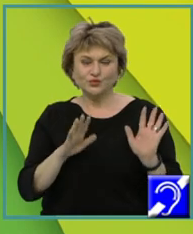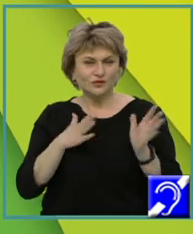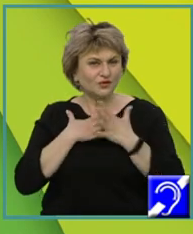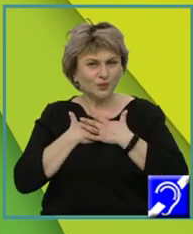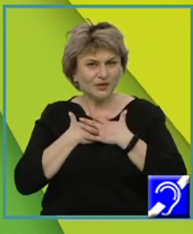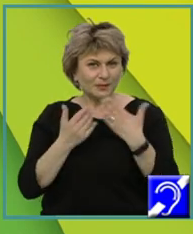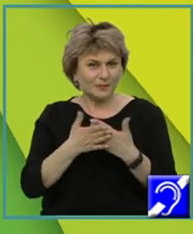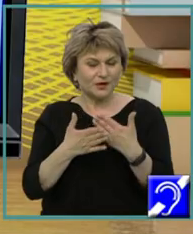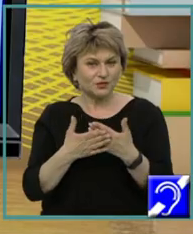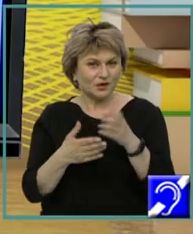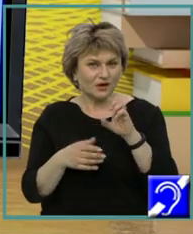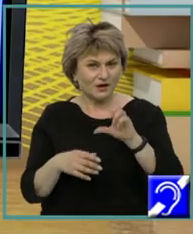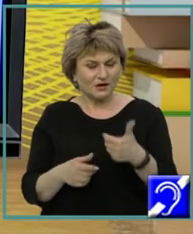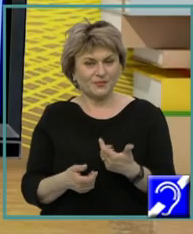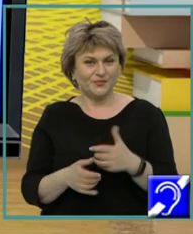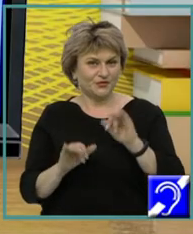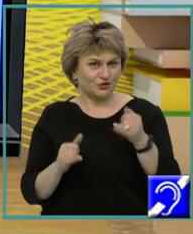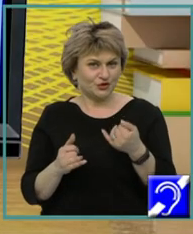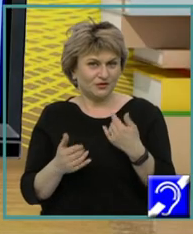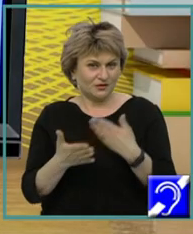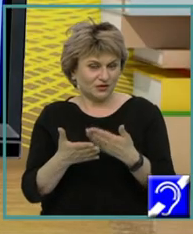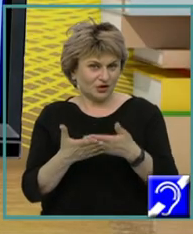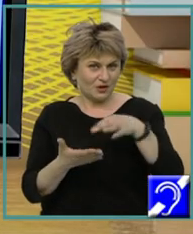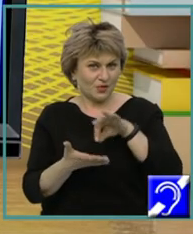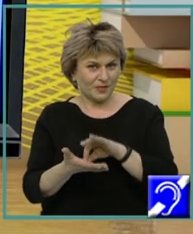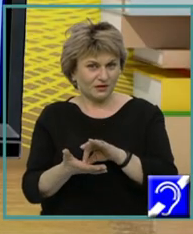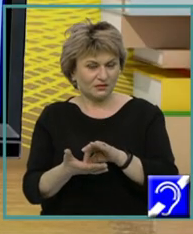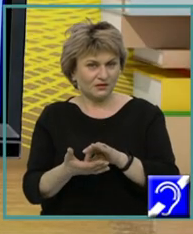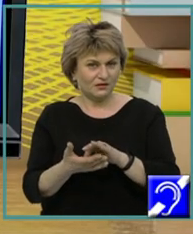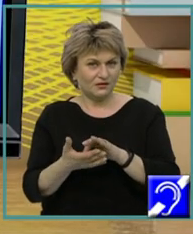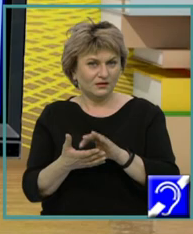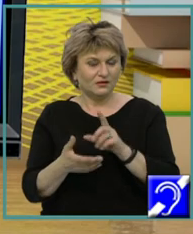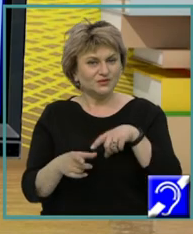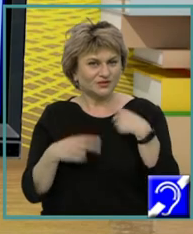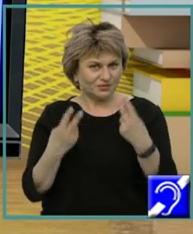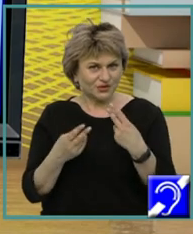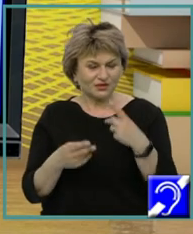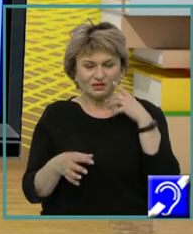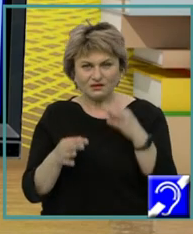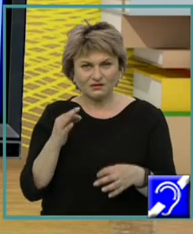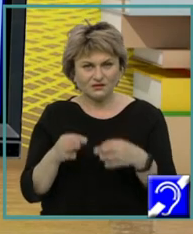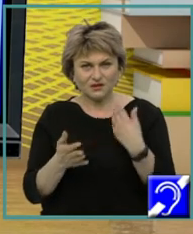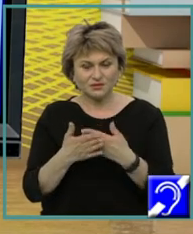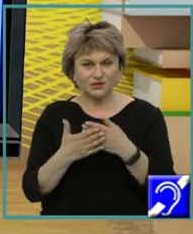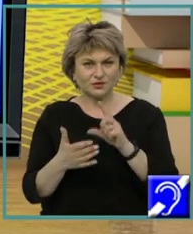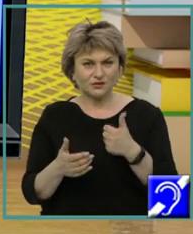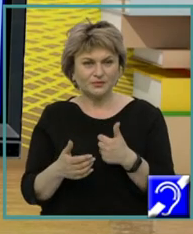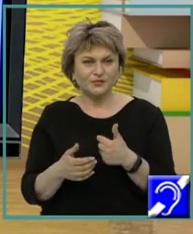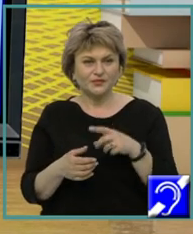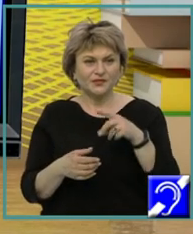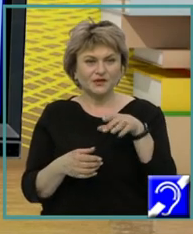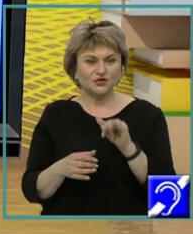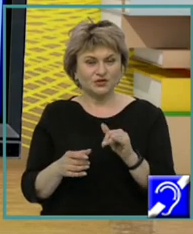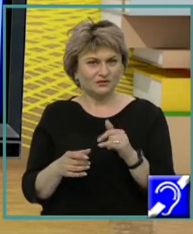pentru Ela și acele momente iar sunt important De analizat pentru că deși